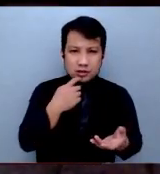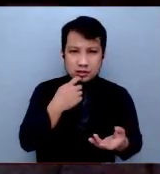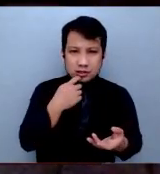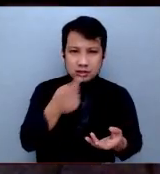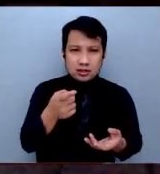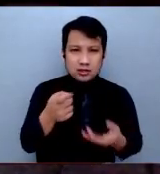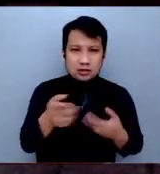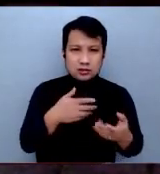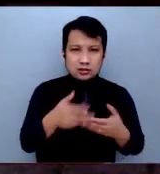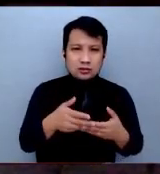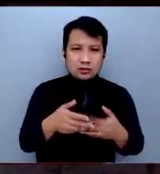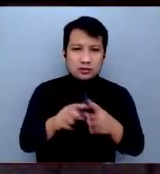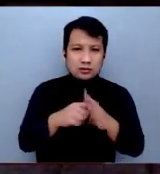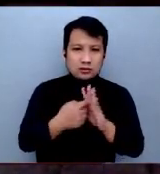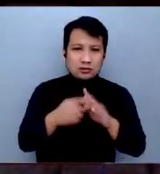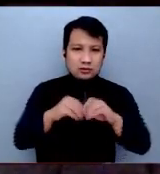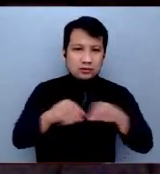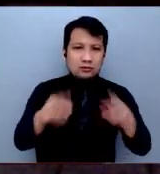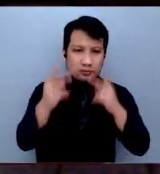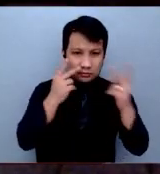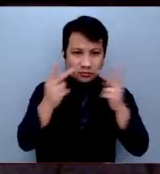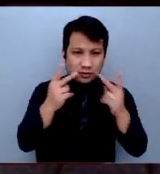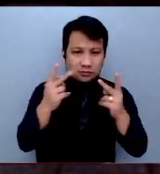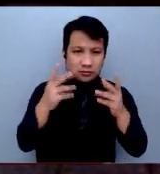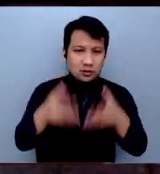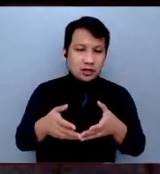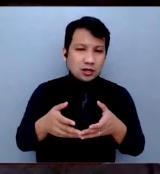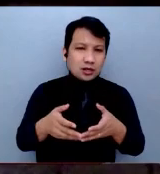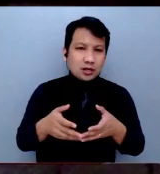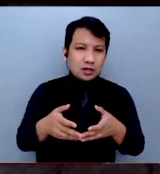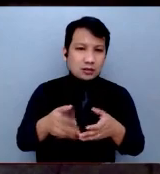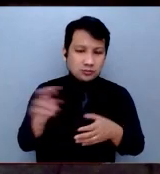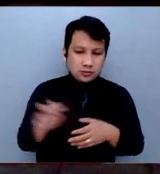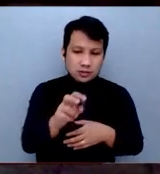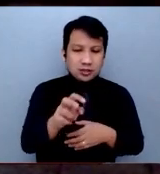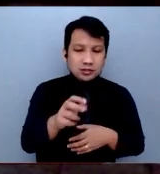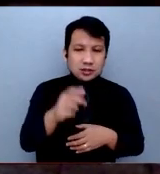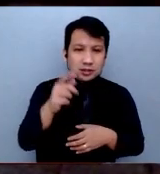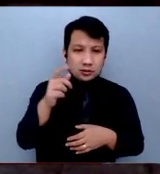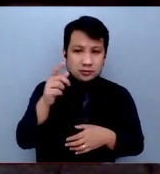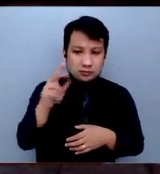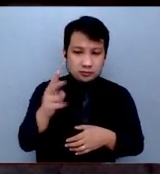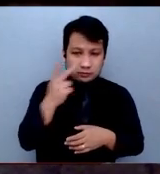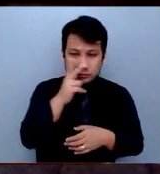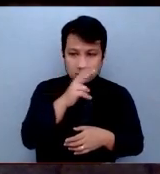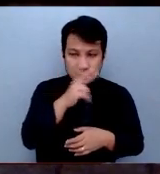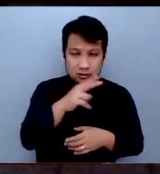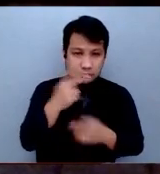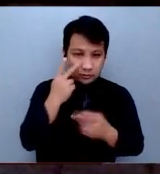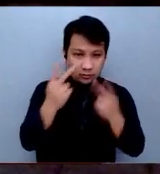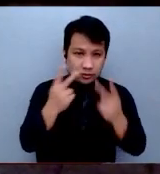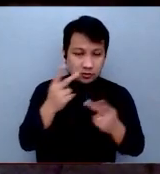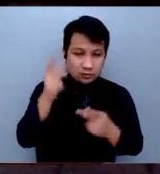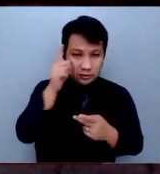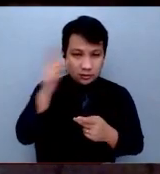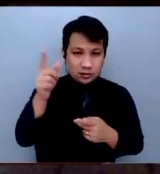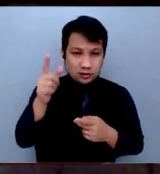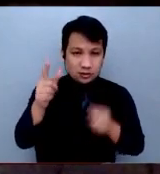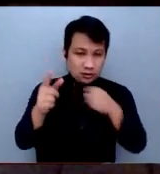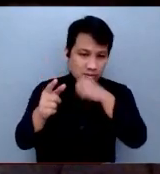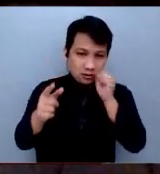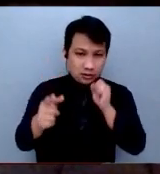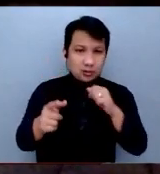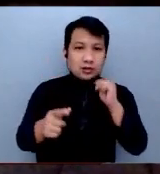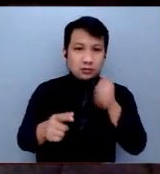ay umpisa ito ng Visayas leg ng Lacson-Soto tandem. Magsisimula sila ngayong